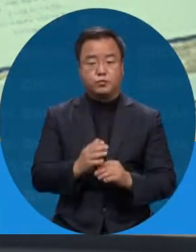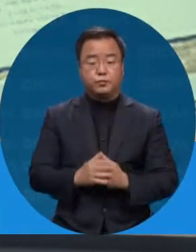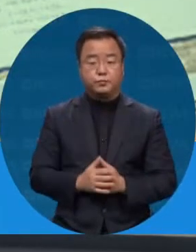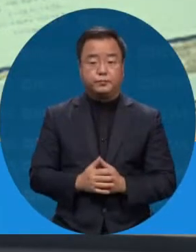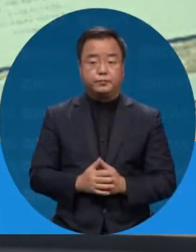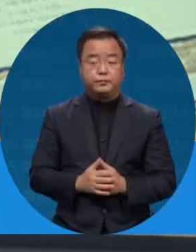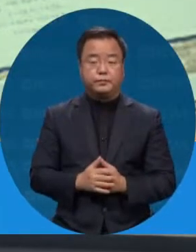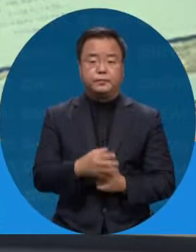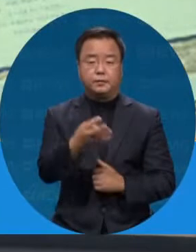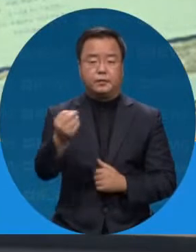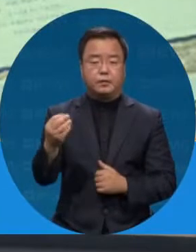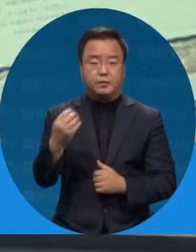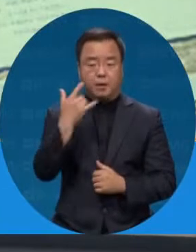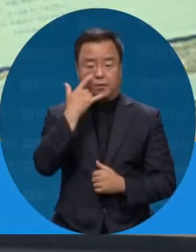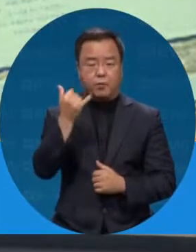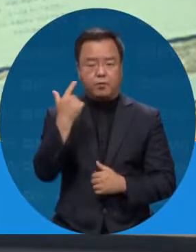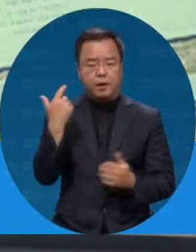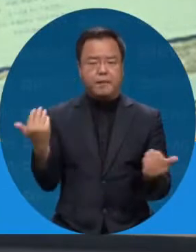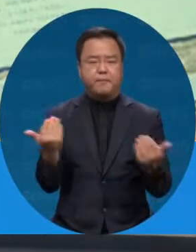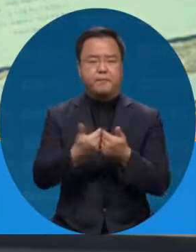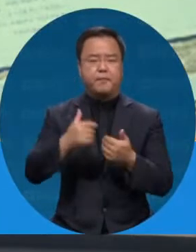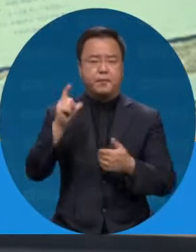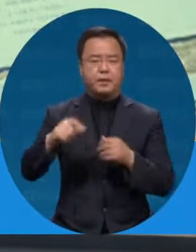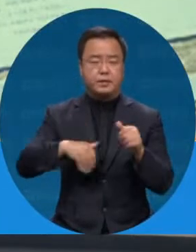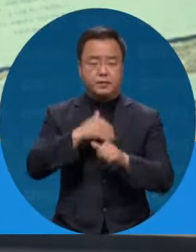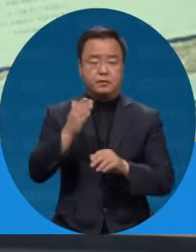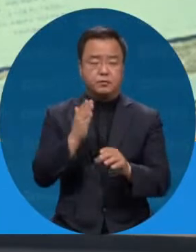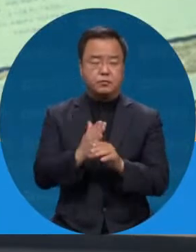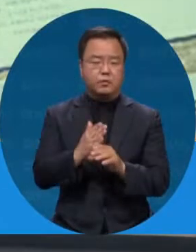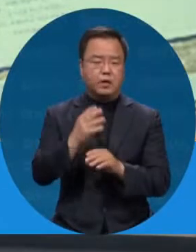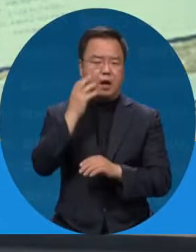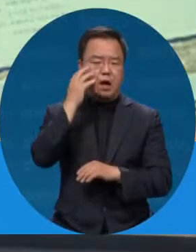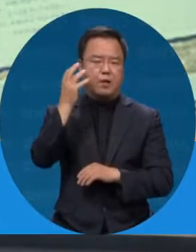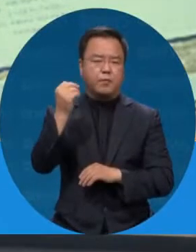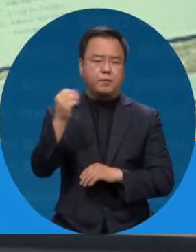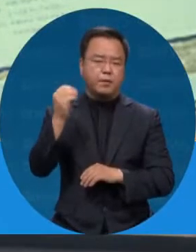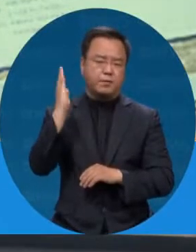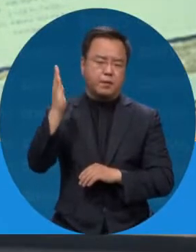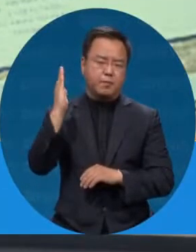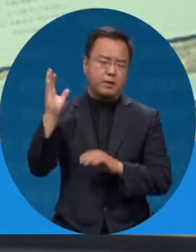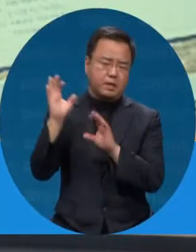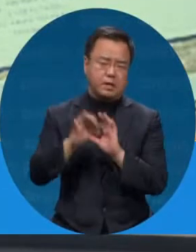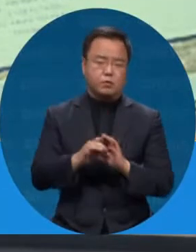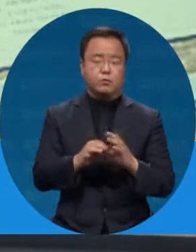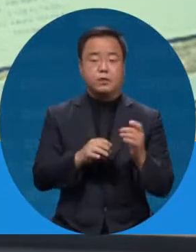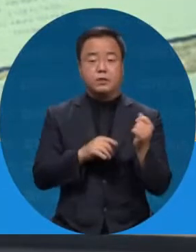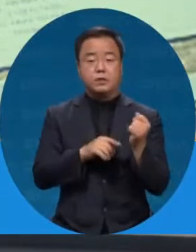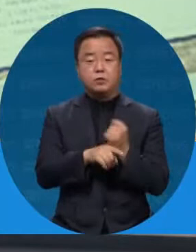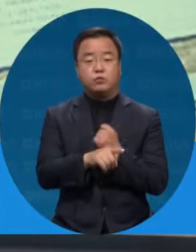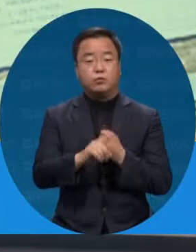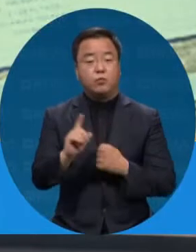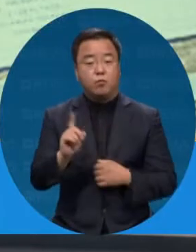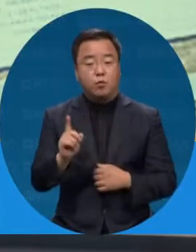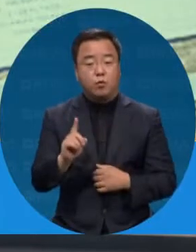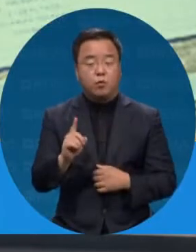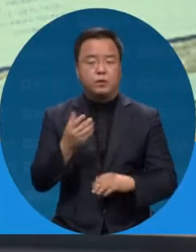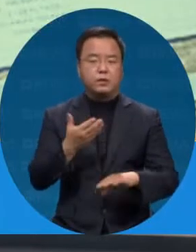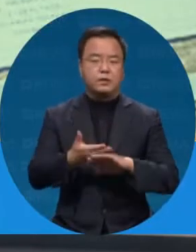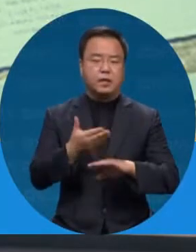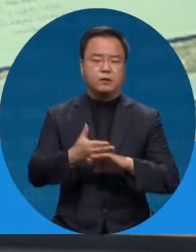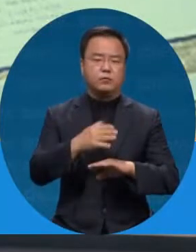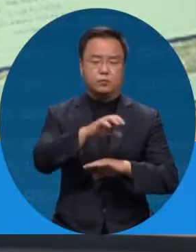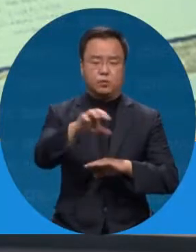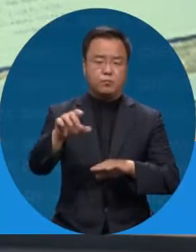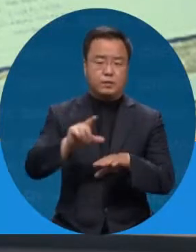일부 학부모들의 거센 반대가 몇 달째 사그러들지 않는 건데요 반대하는 그 이유는 뭐 언제 타시도 현황은